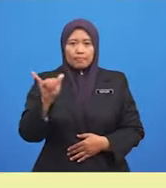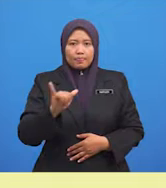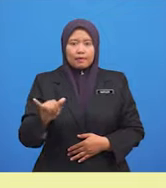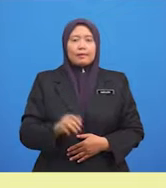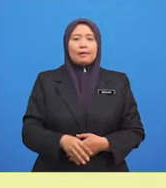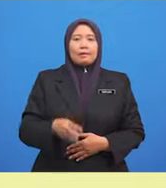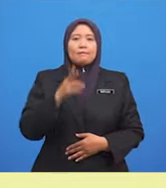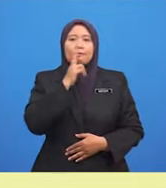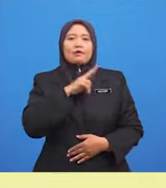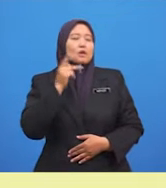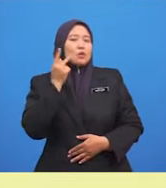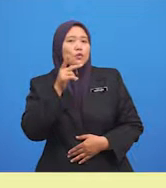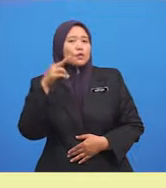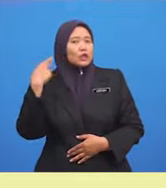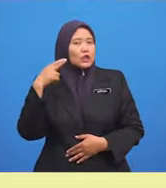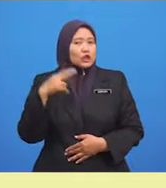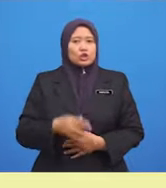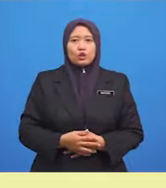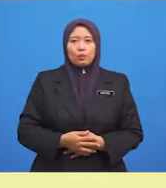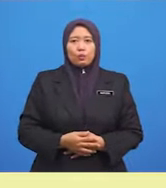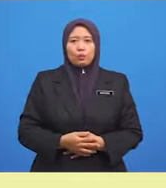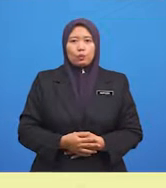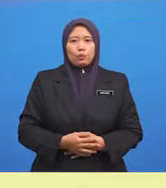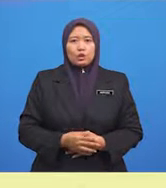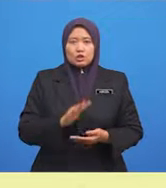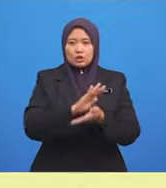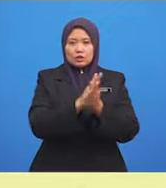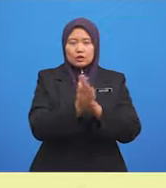P ialah merah, kuning dan hijau.